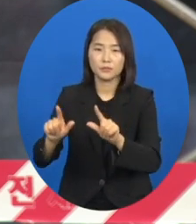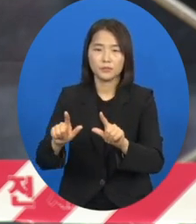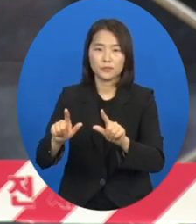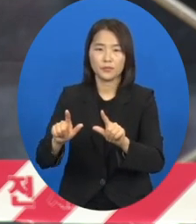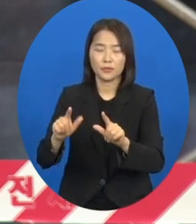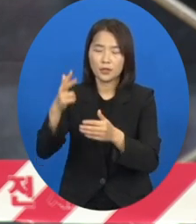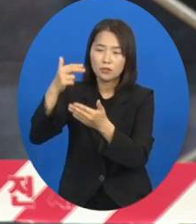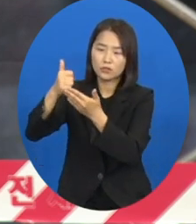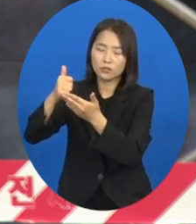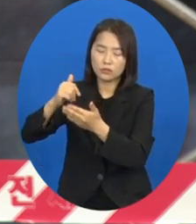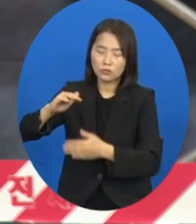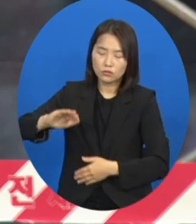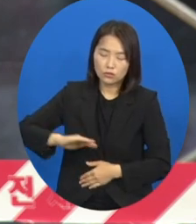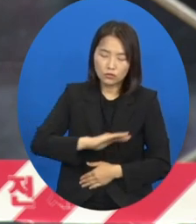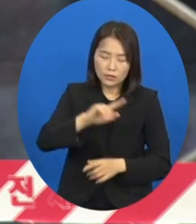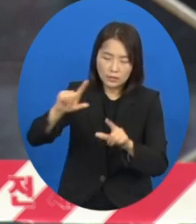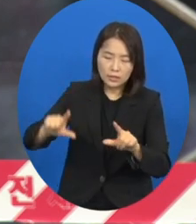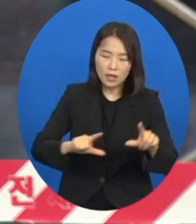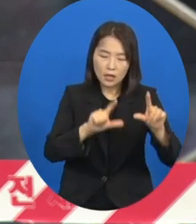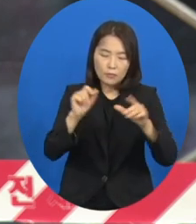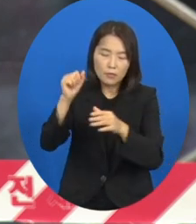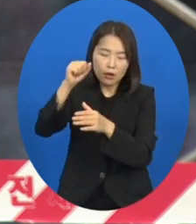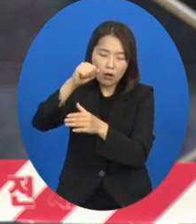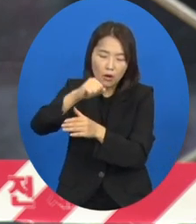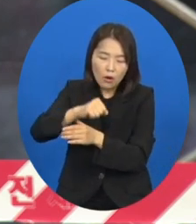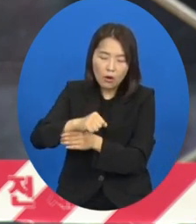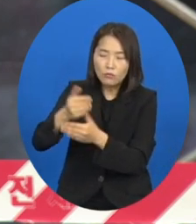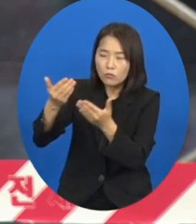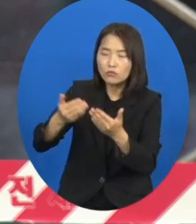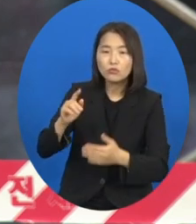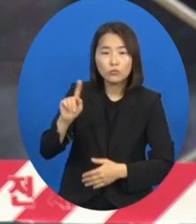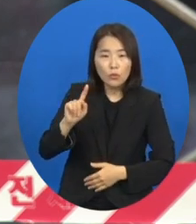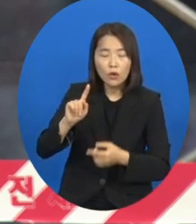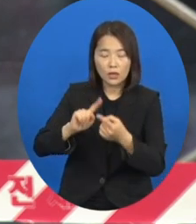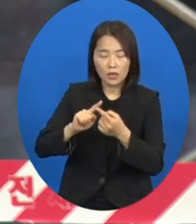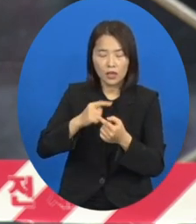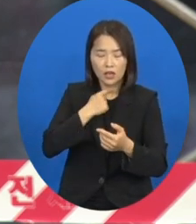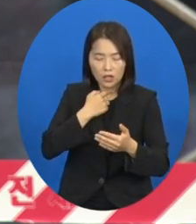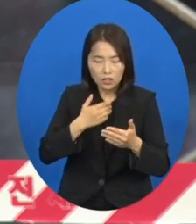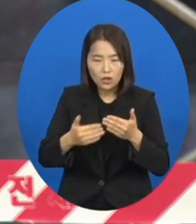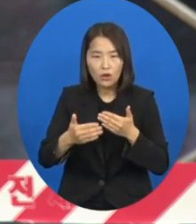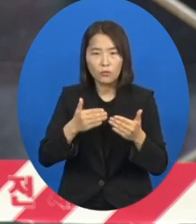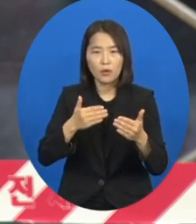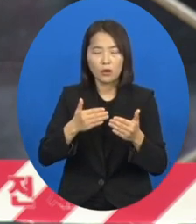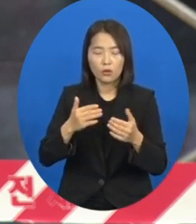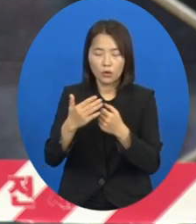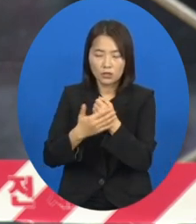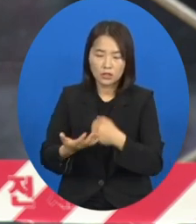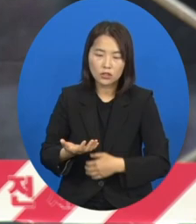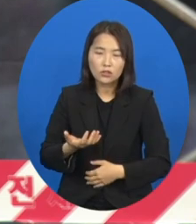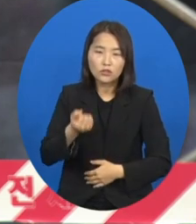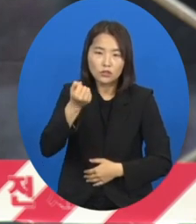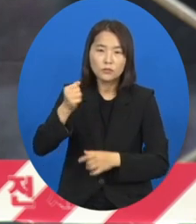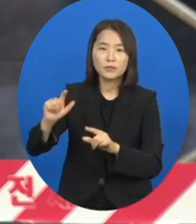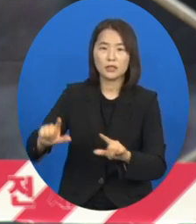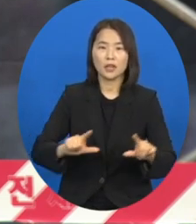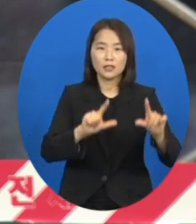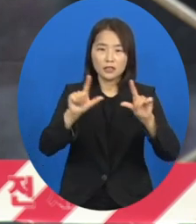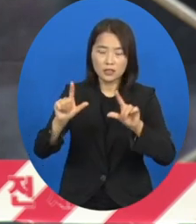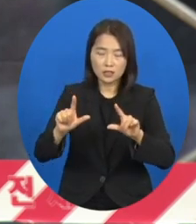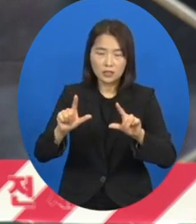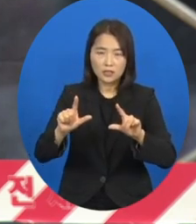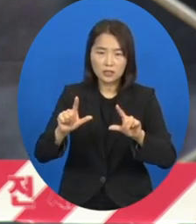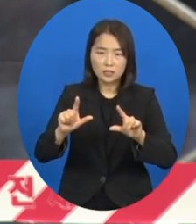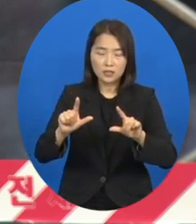주님이 우리 삶 가운데 어떤 열매를 맺어갔는지를 우리가 경험하고 그런 은혜를 누리며 살았던 것이 지난날의